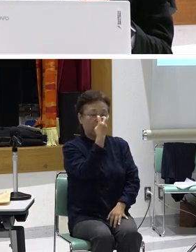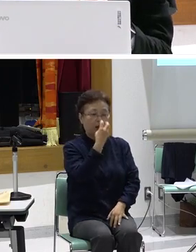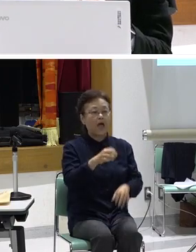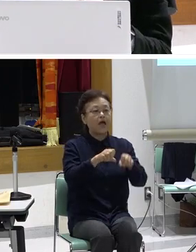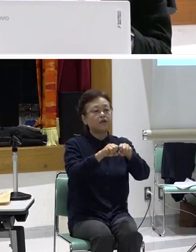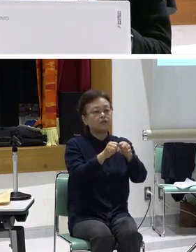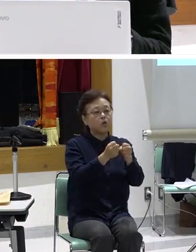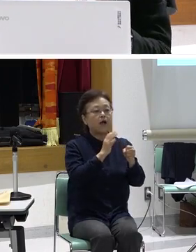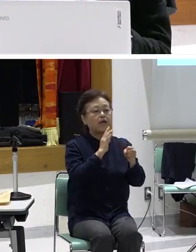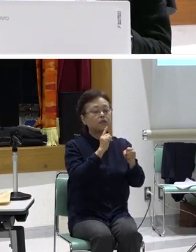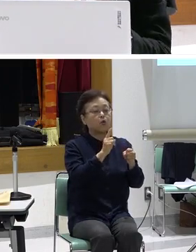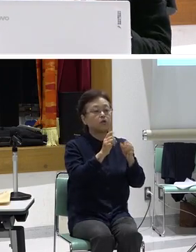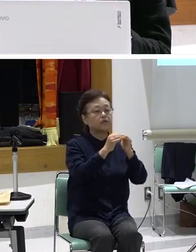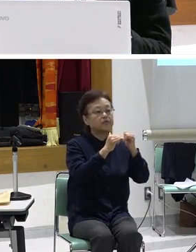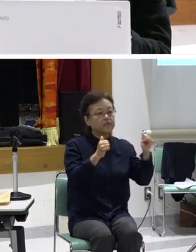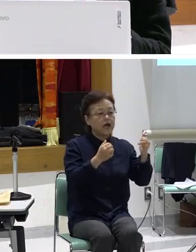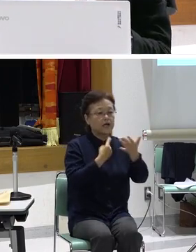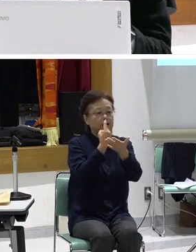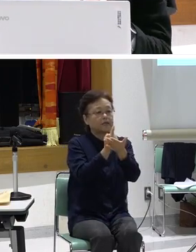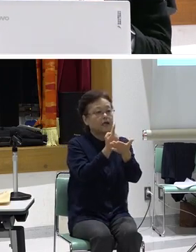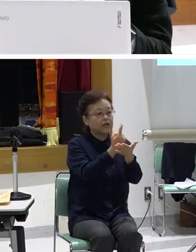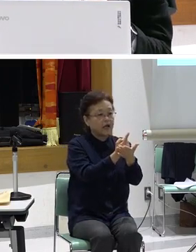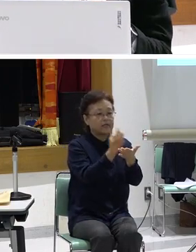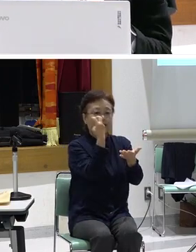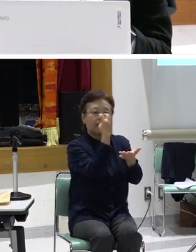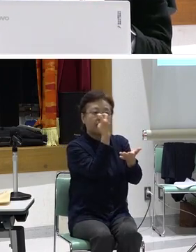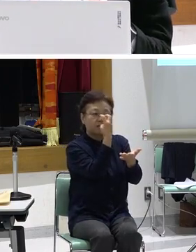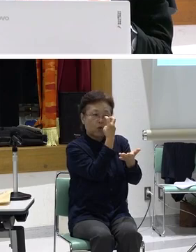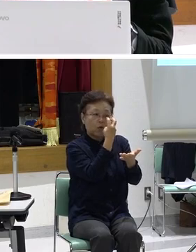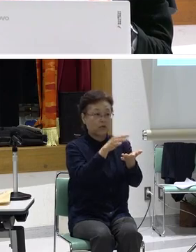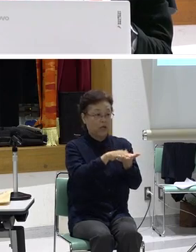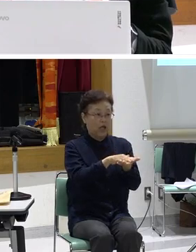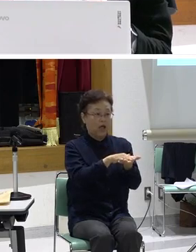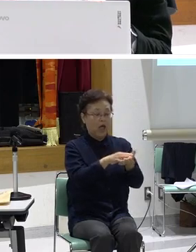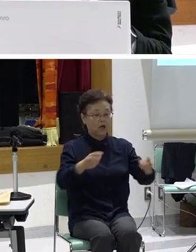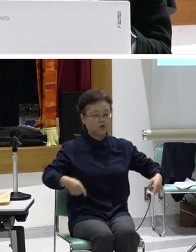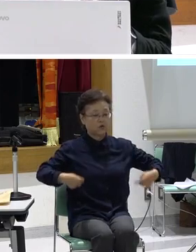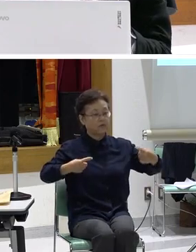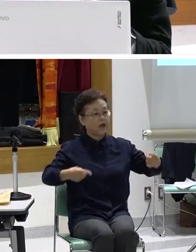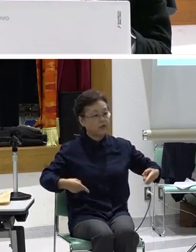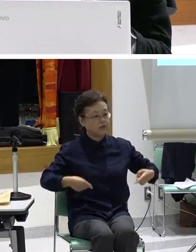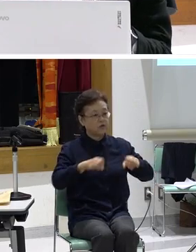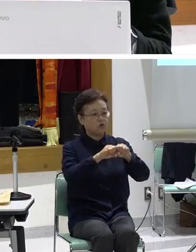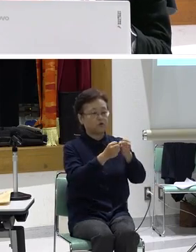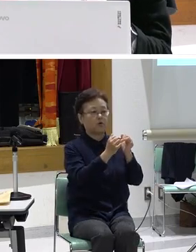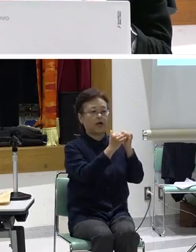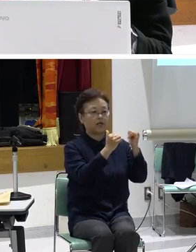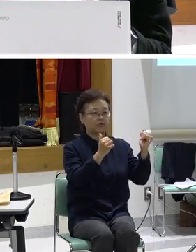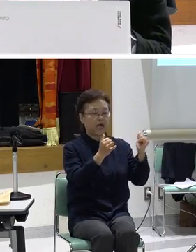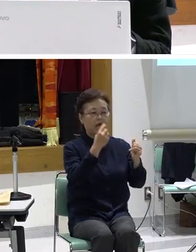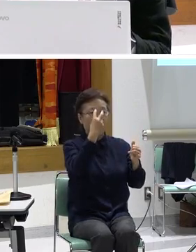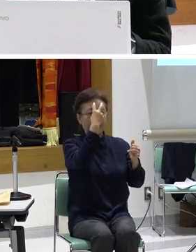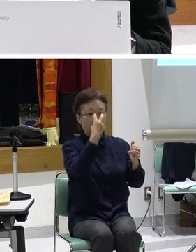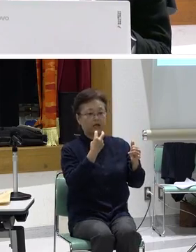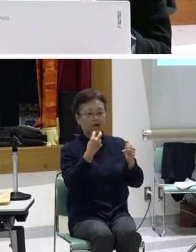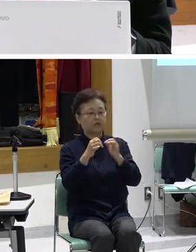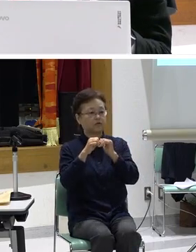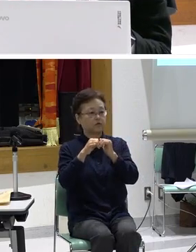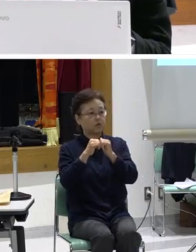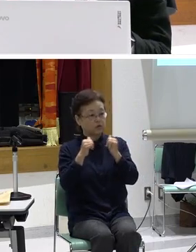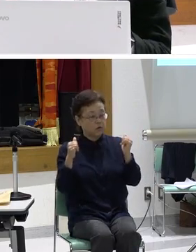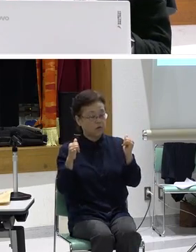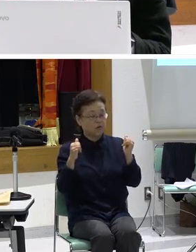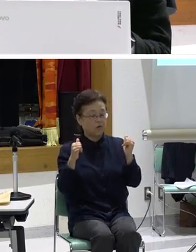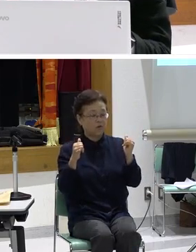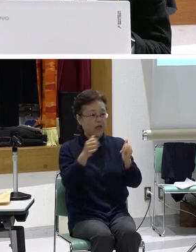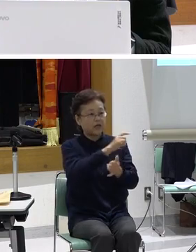害当事者が参画をして検証する、車椅子の障害者、視覚障害者、そ